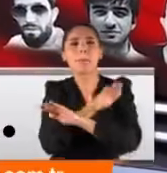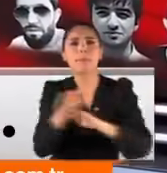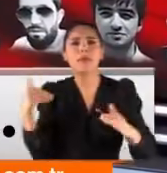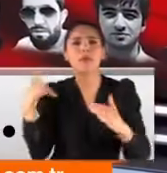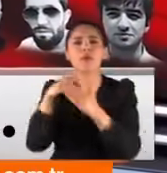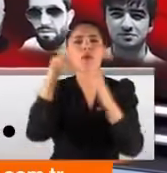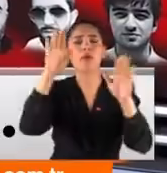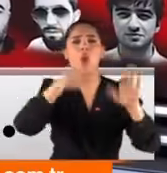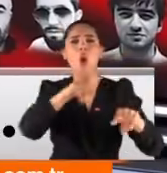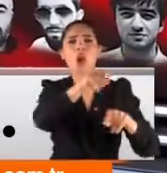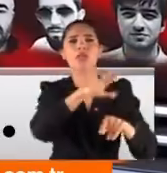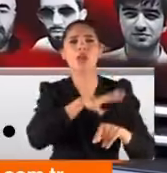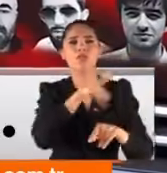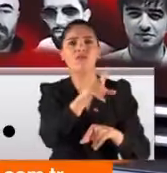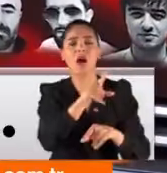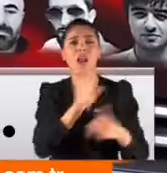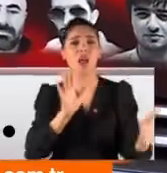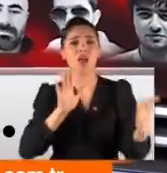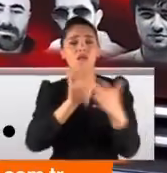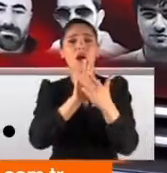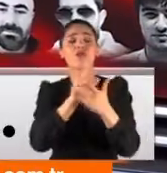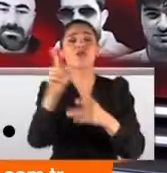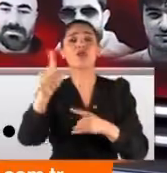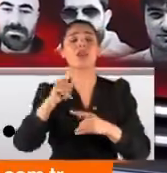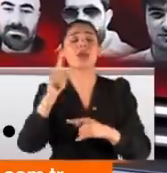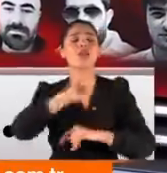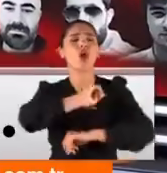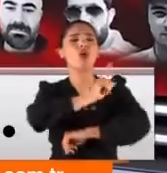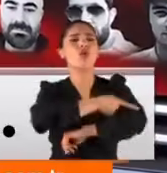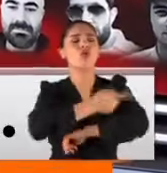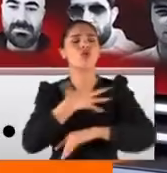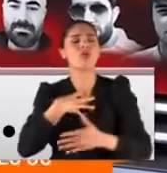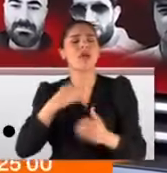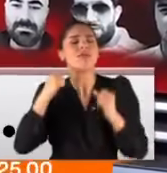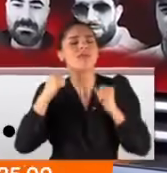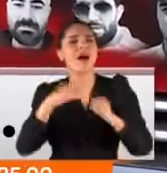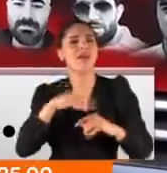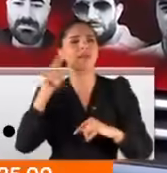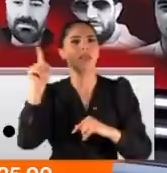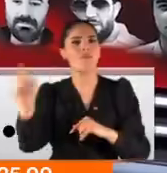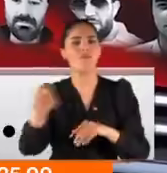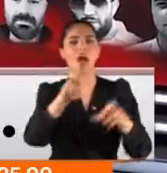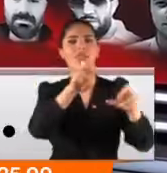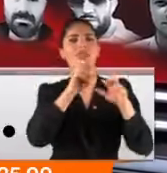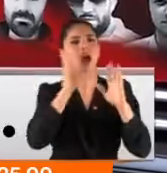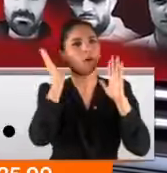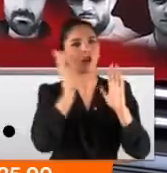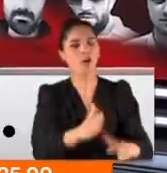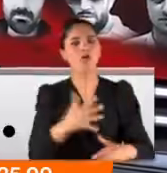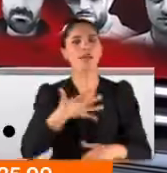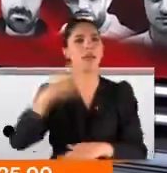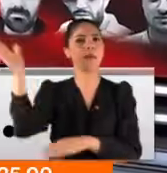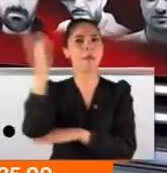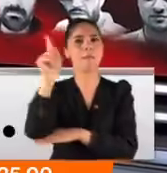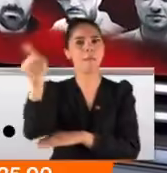orada kaldılar. Ancak karşılarında yılmak bilmez bir irade vardı. Tank mermisine karşı